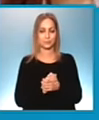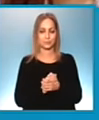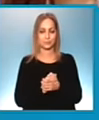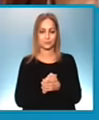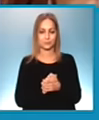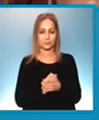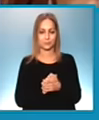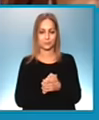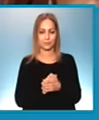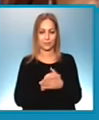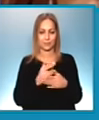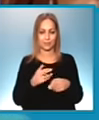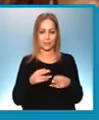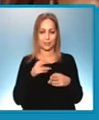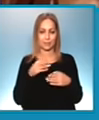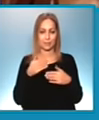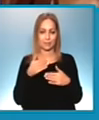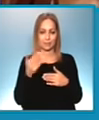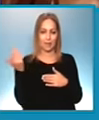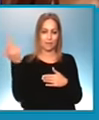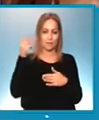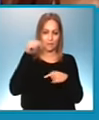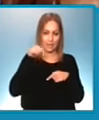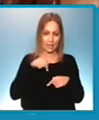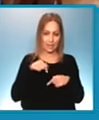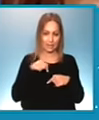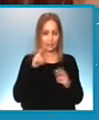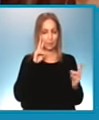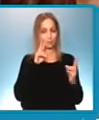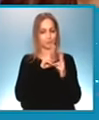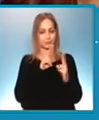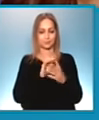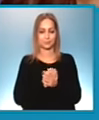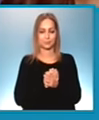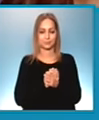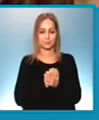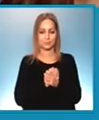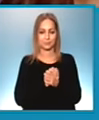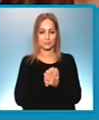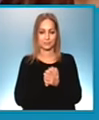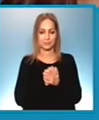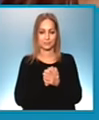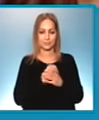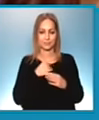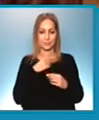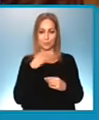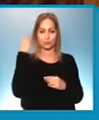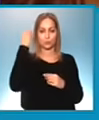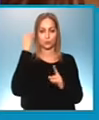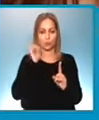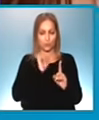I nadam se skorom tvom dolasku u Sarajevo, da ćemo se vrlo brzo vidjeti. Svima nam puno